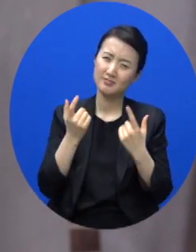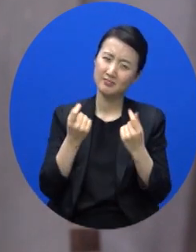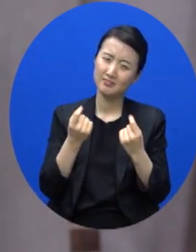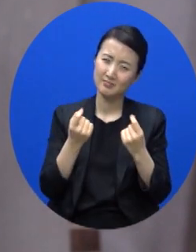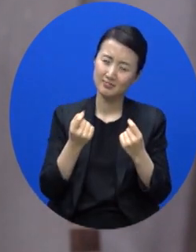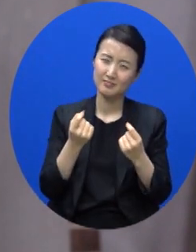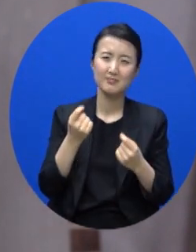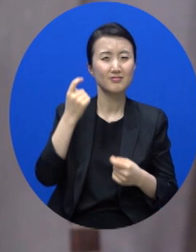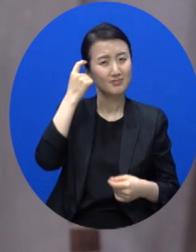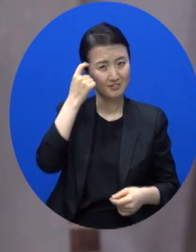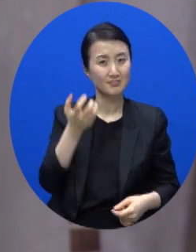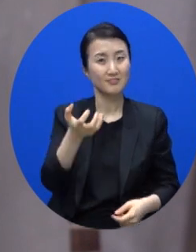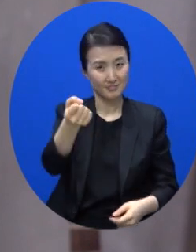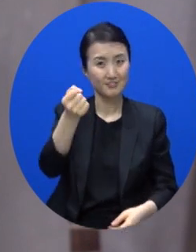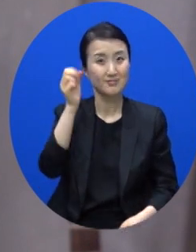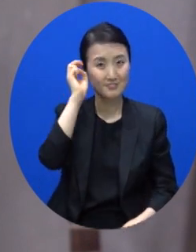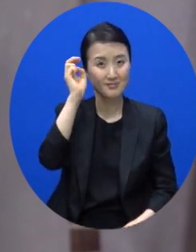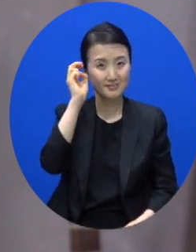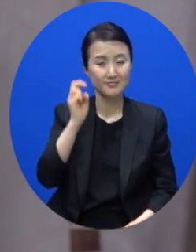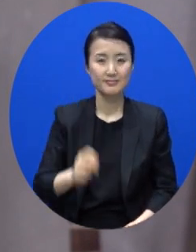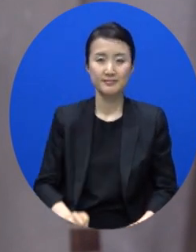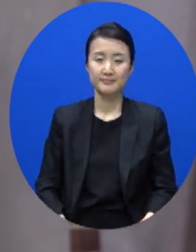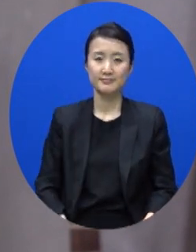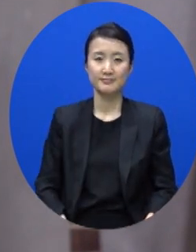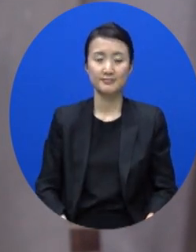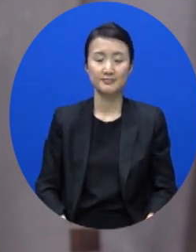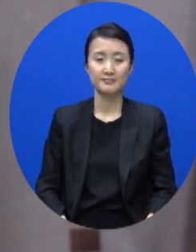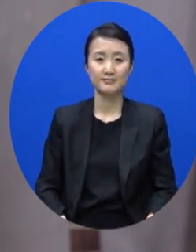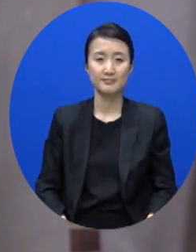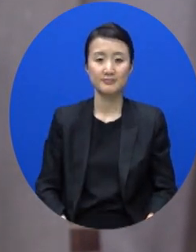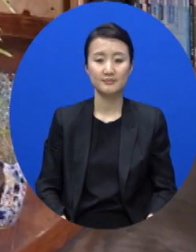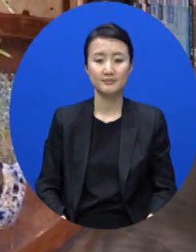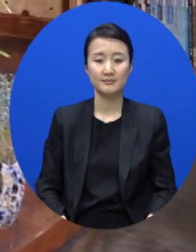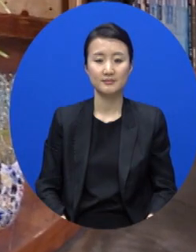같은 그런 생각이 들으실 겁니다.